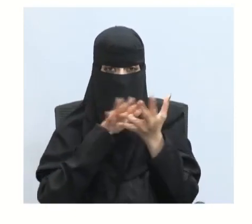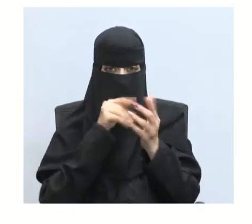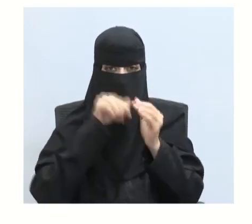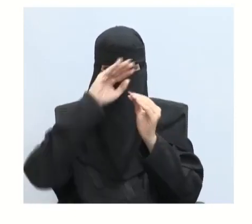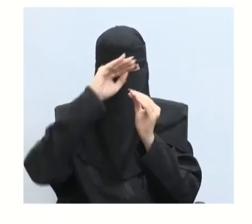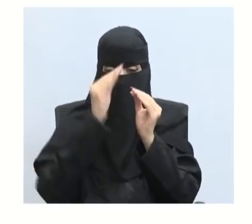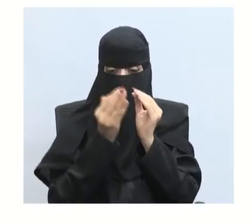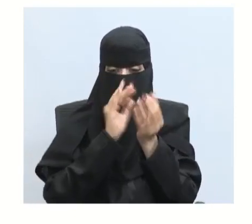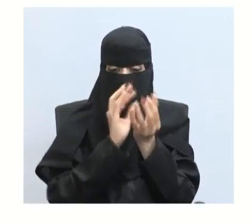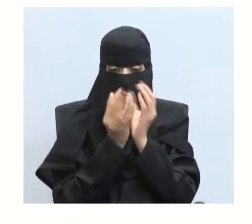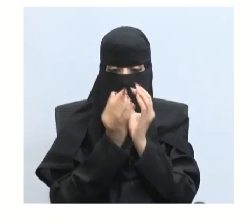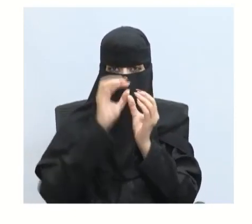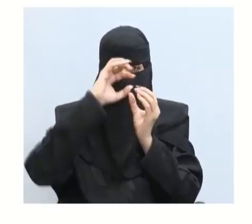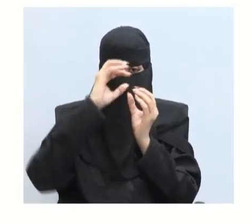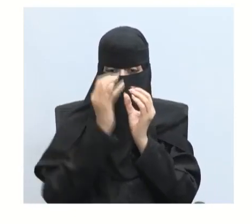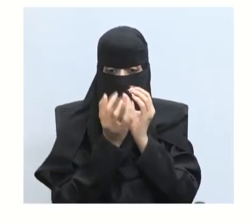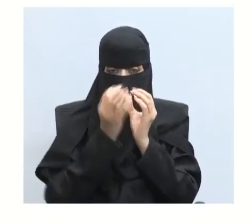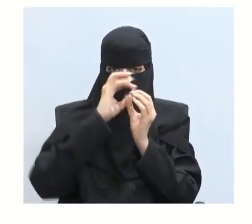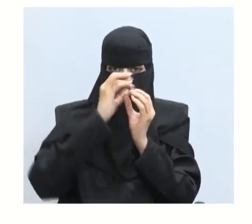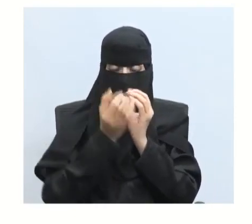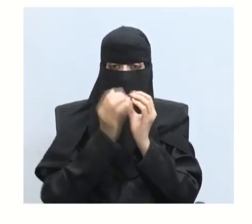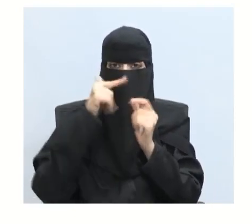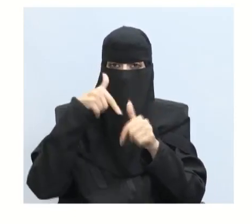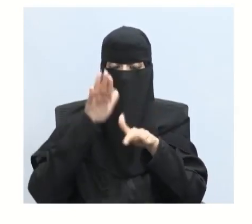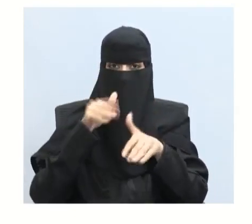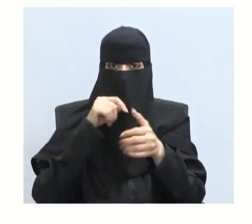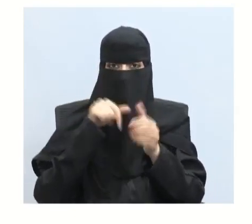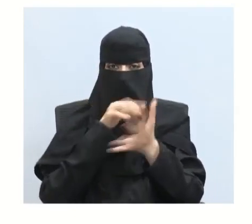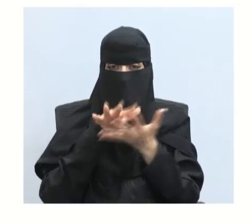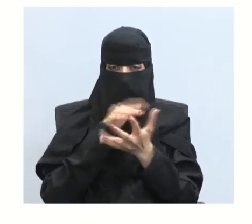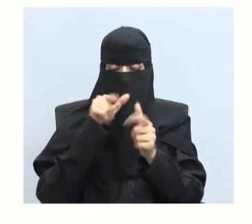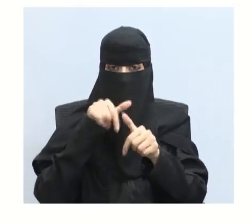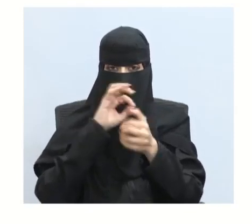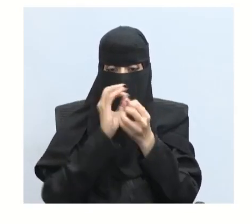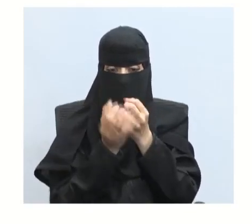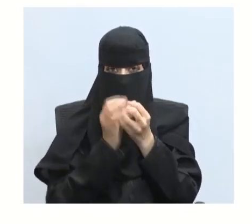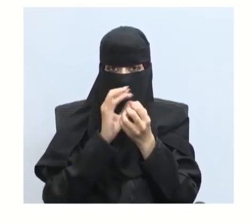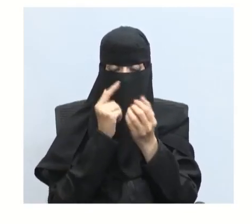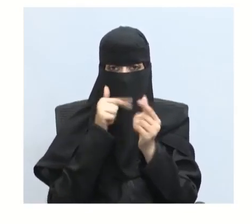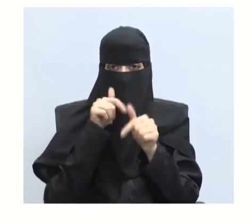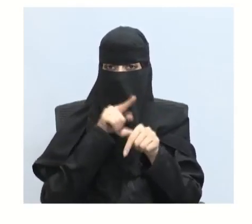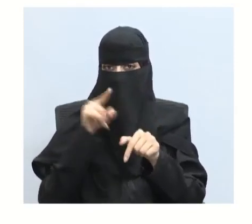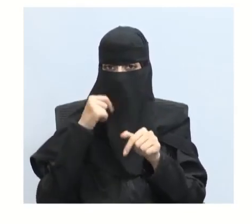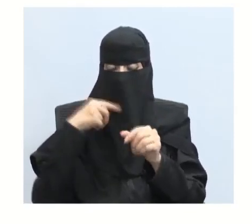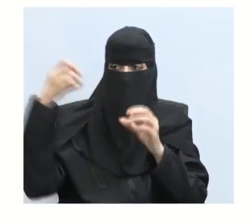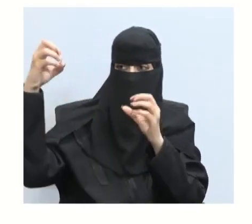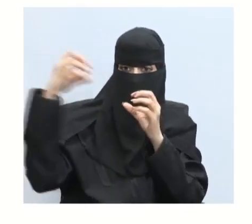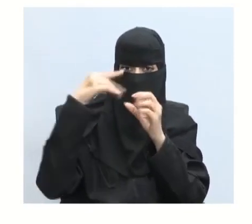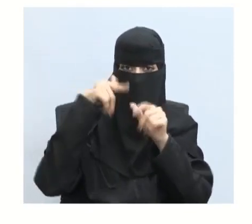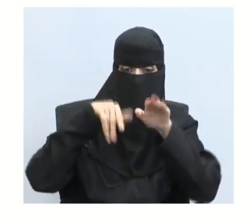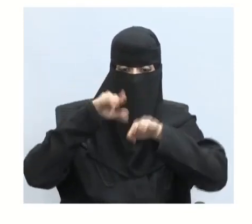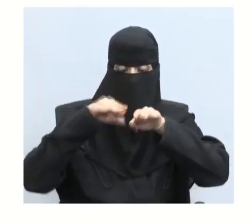الكرويه اذا تتكون صوره مشوشه بسبب وجود عيب في المراه لا يسمح للاشعه